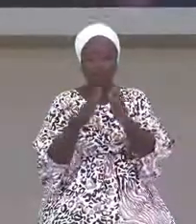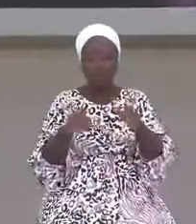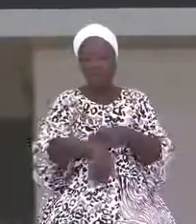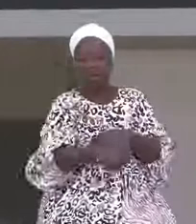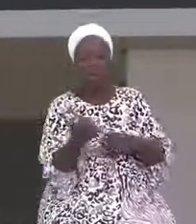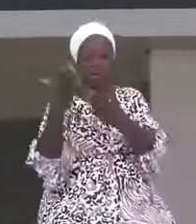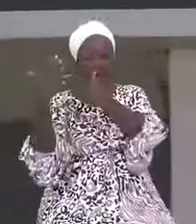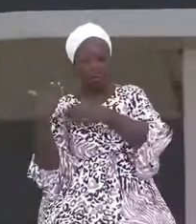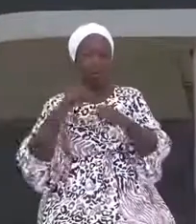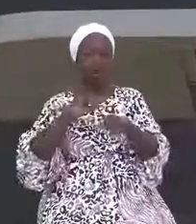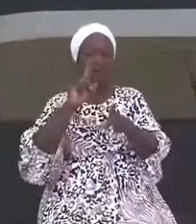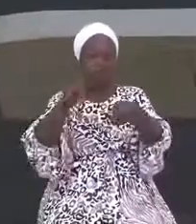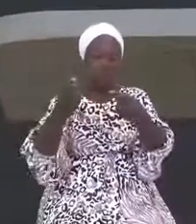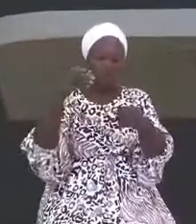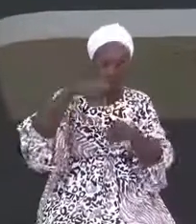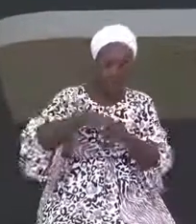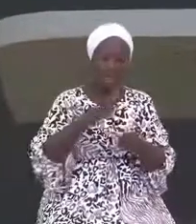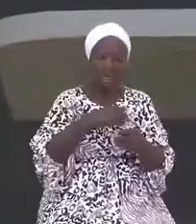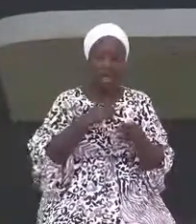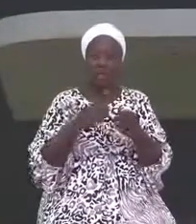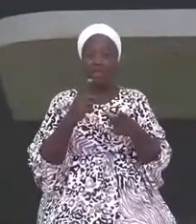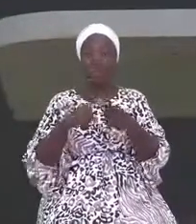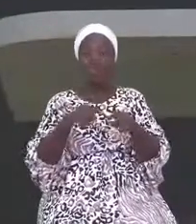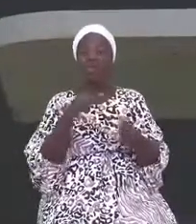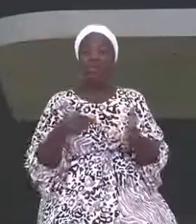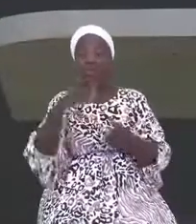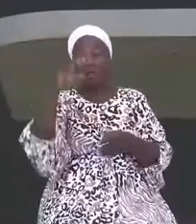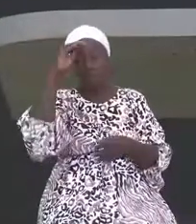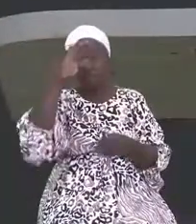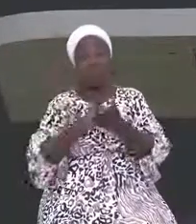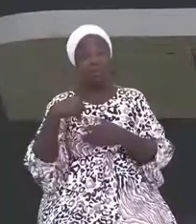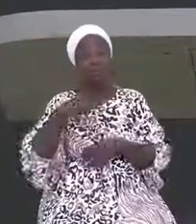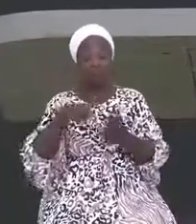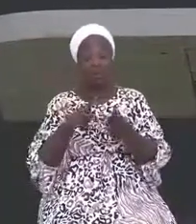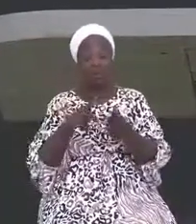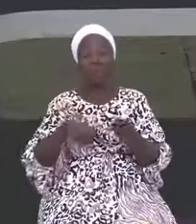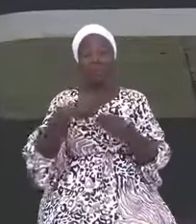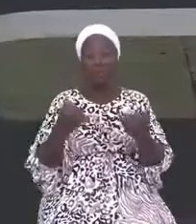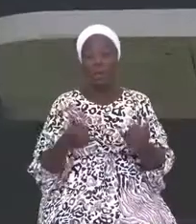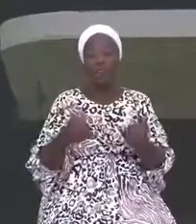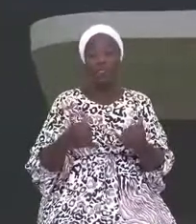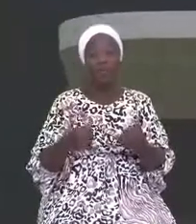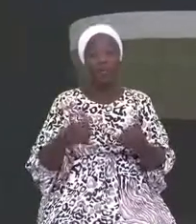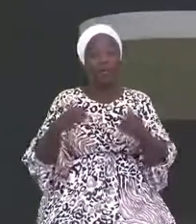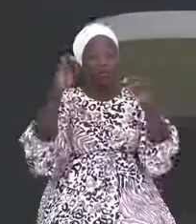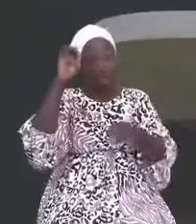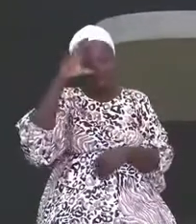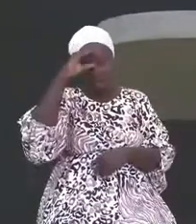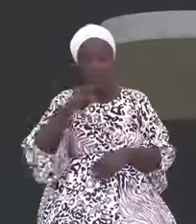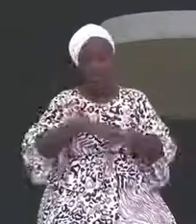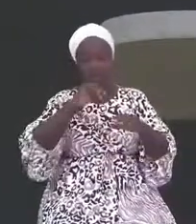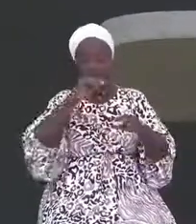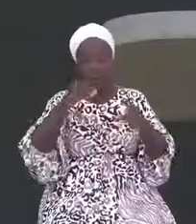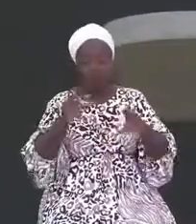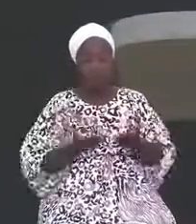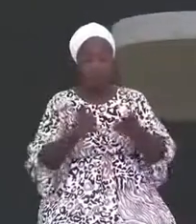doit passer d'abord. Et cet homme, dont nous lisons l'histoire, il ne voulait pas mettre tout